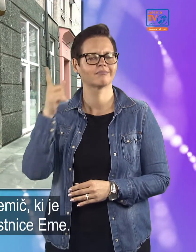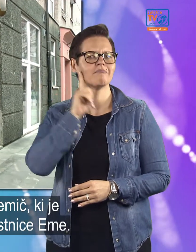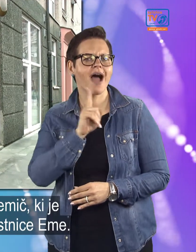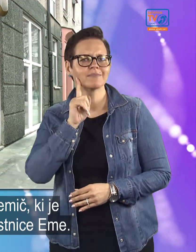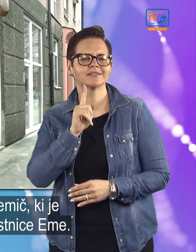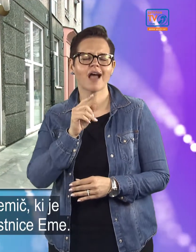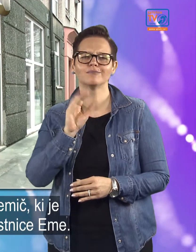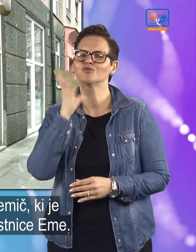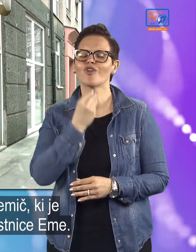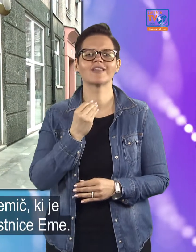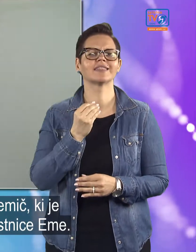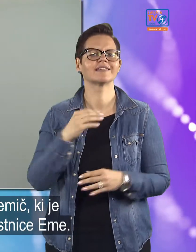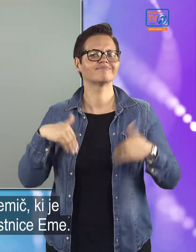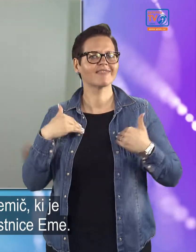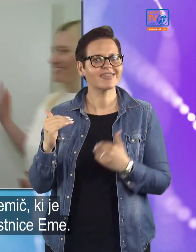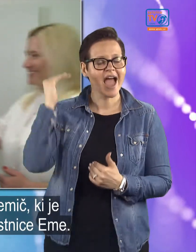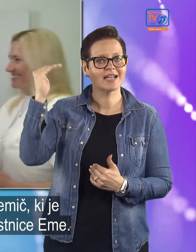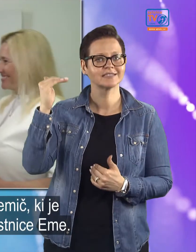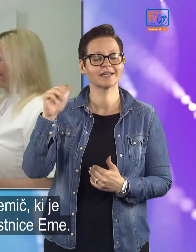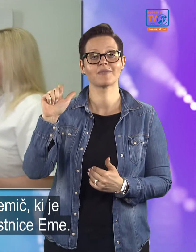čudovite najstnice Eme.